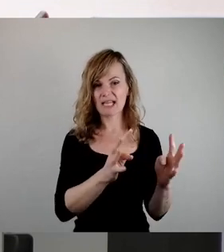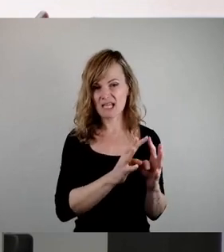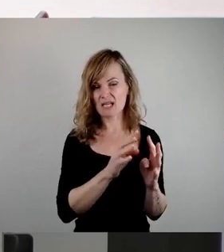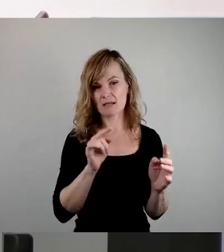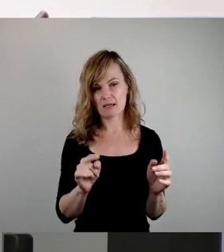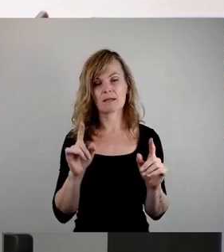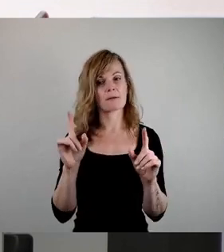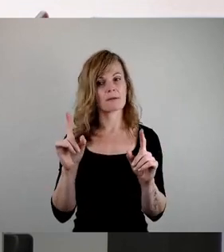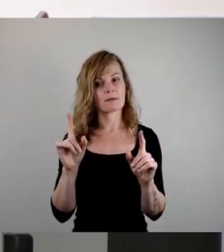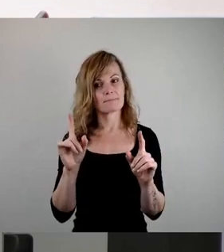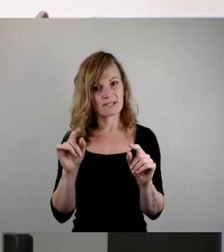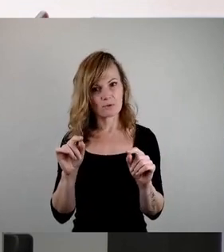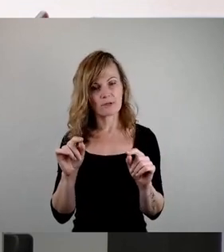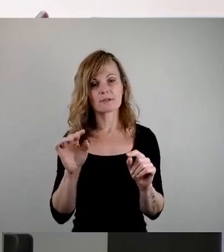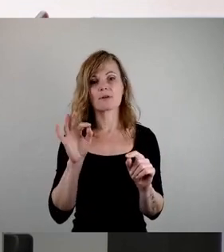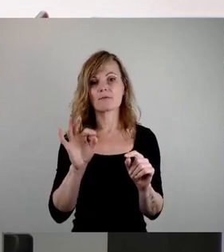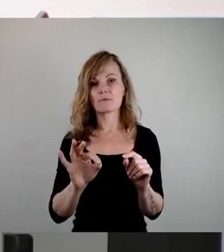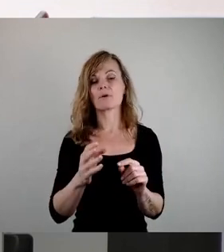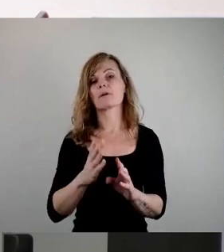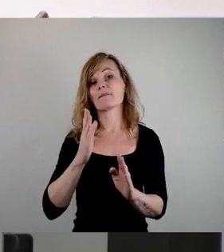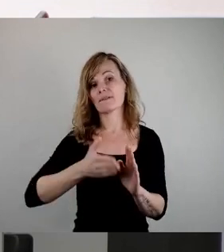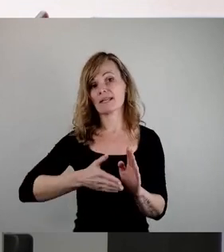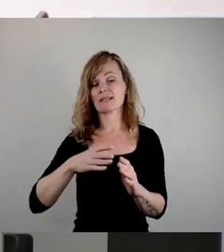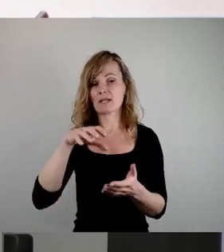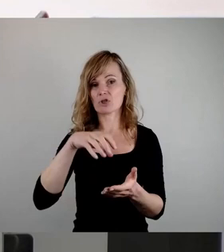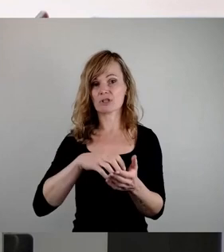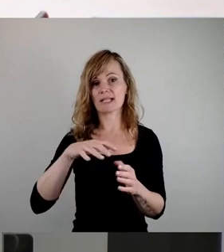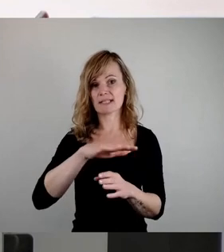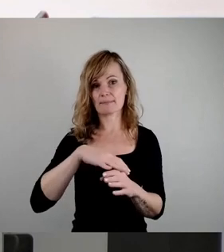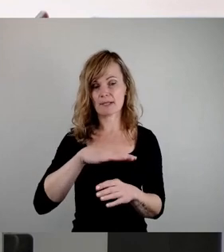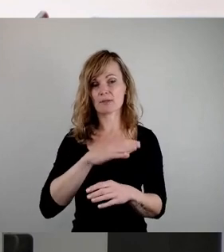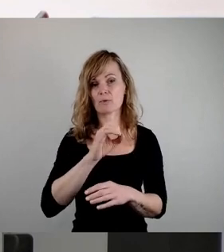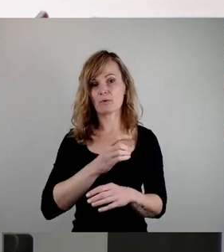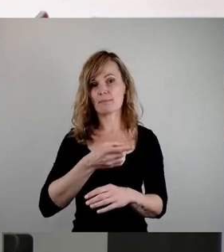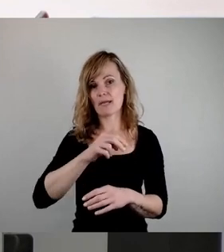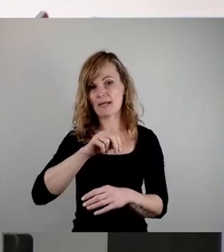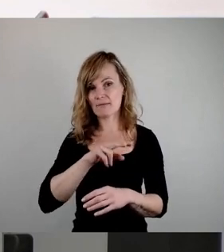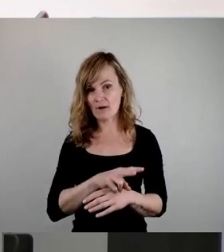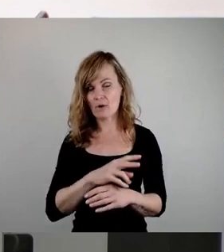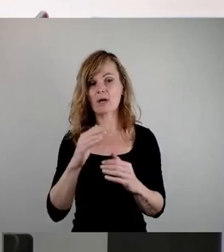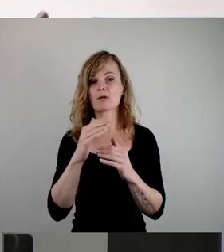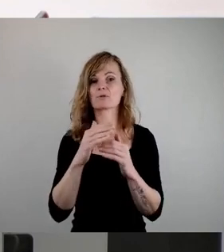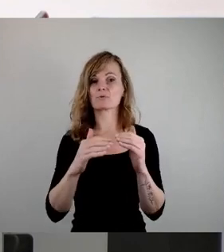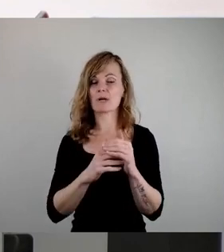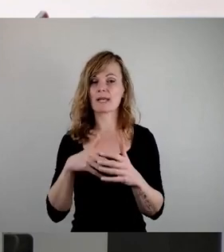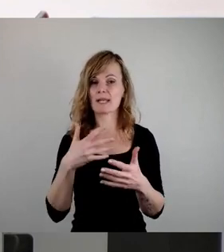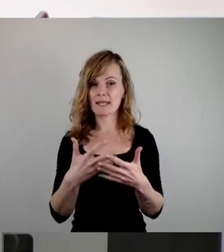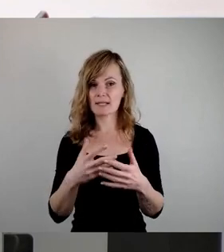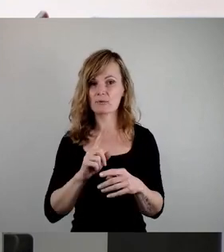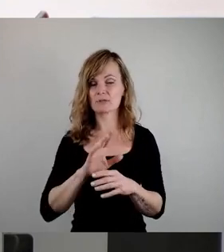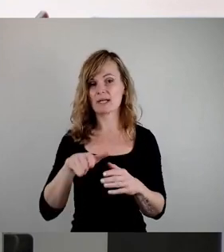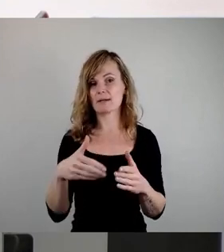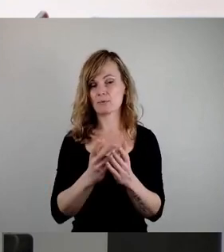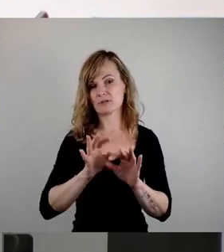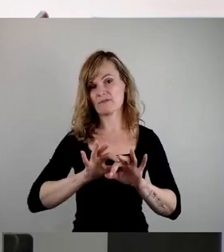auch für das westliche Stadtgebiet ÖPNV, strukturelle Netz und Angebotsverbesserungen ermöglichen. Auch hier